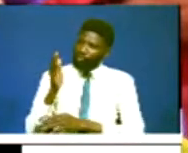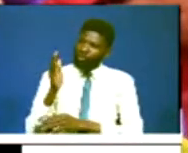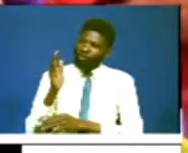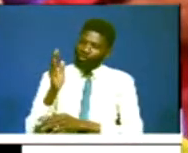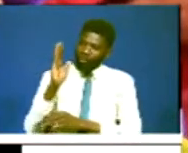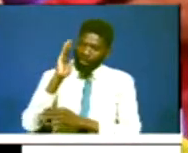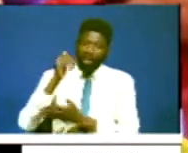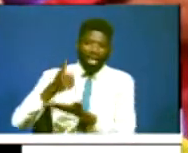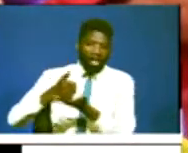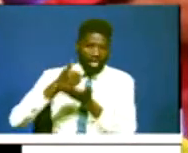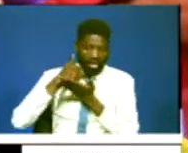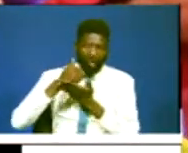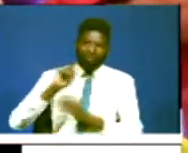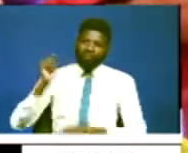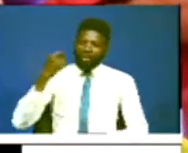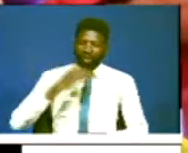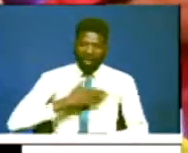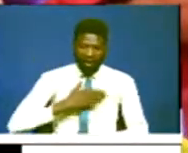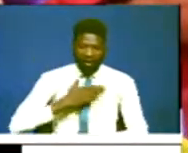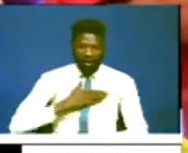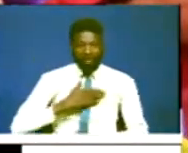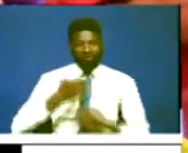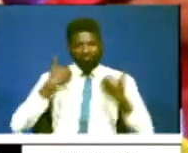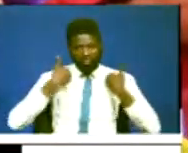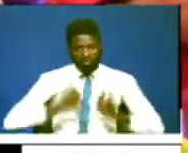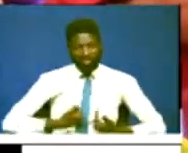na mimi na hawa wote, tunashukuru Mwenyezi Mungu.